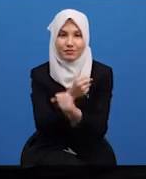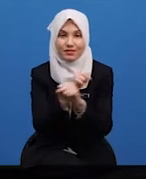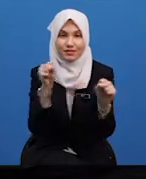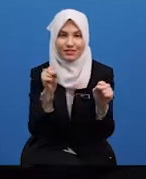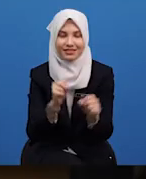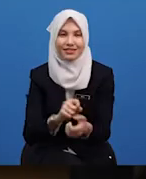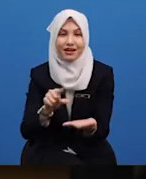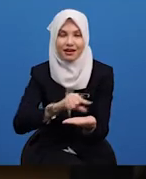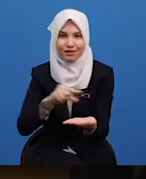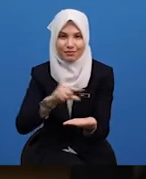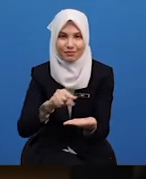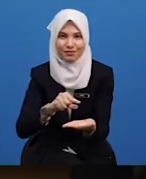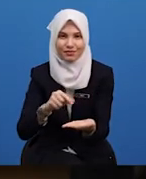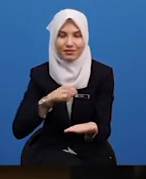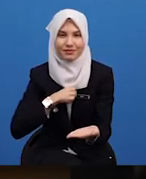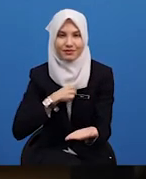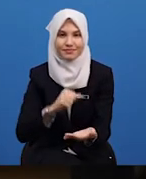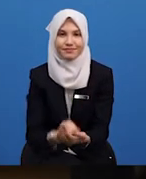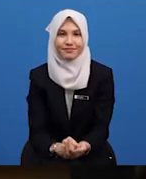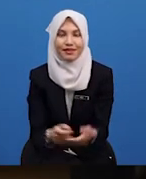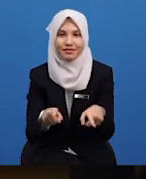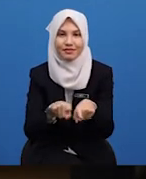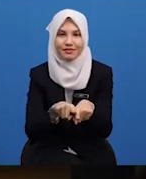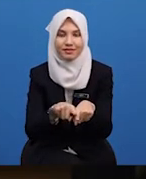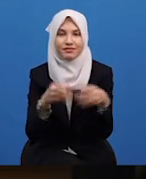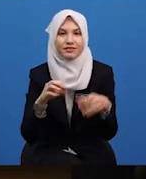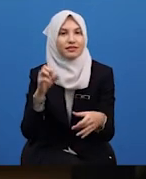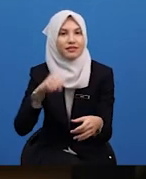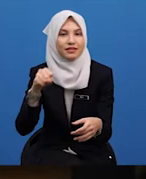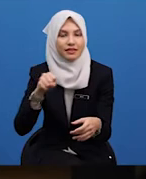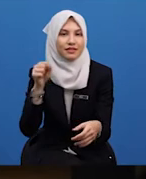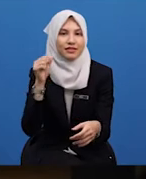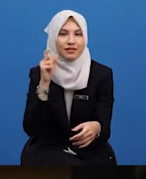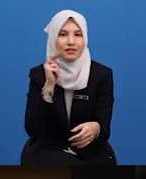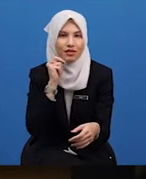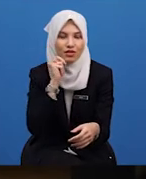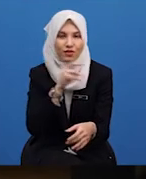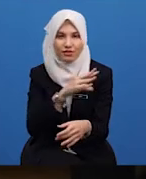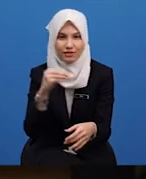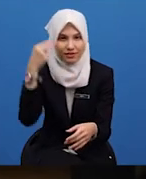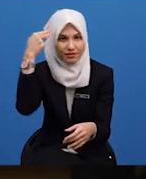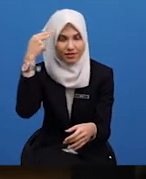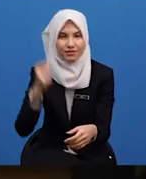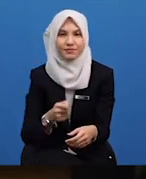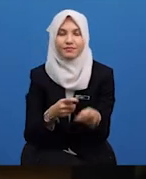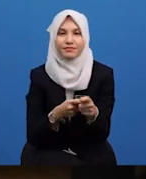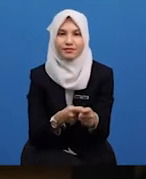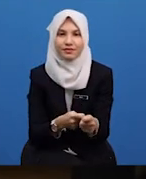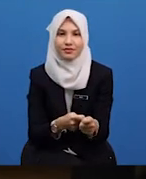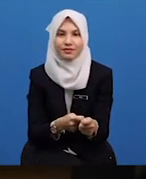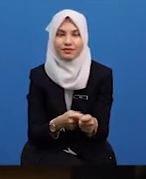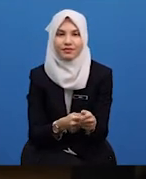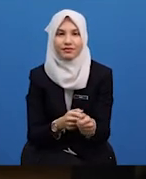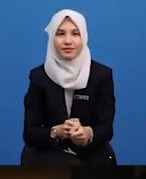masing-masing. Bersama-sama cikgu pada kali ini ialah saudari Nor dan saudara Haziq yang akan turut serta membantu